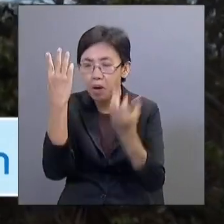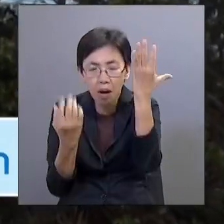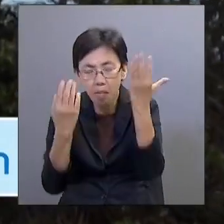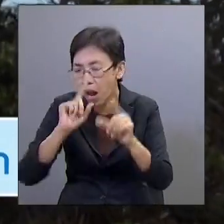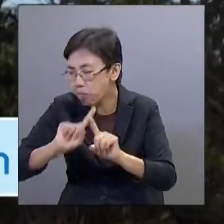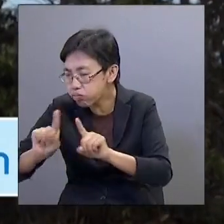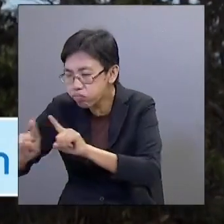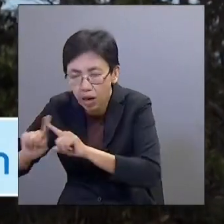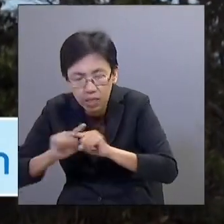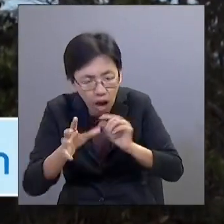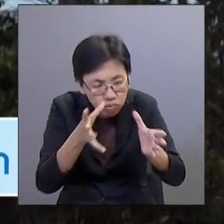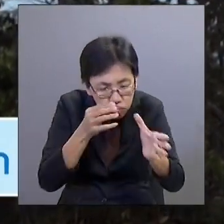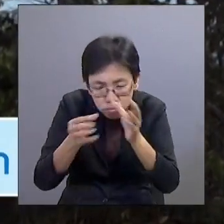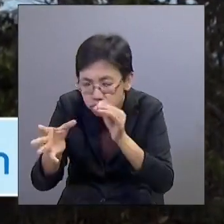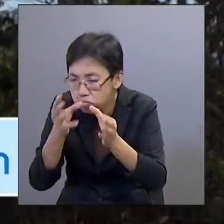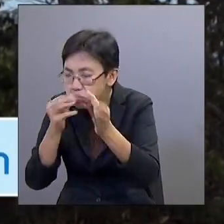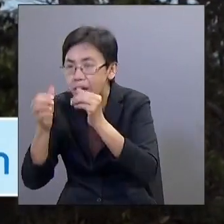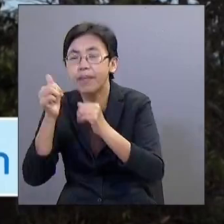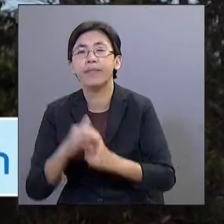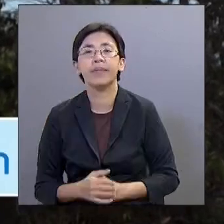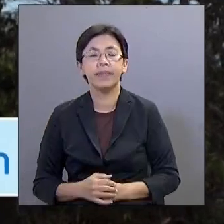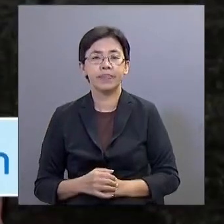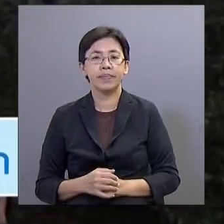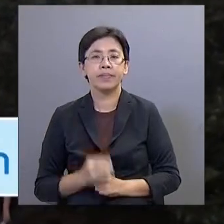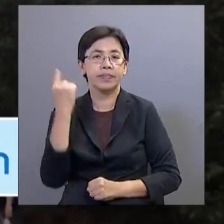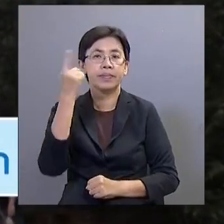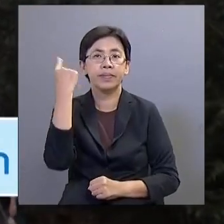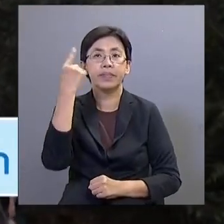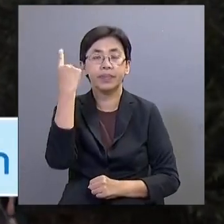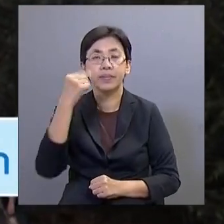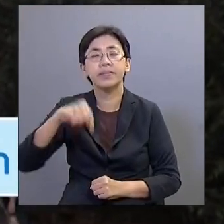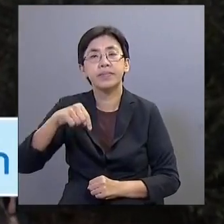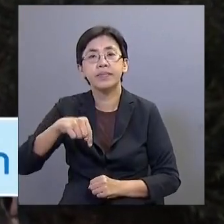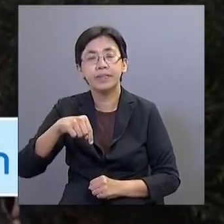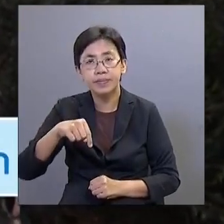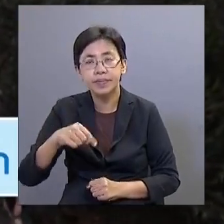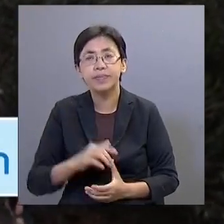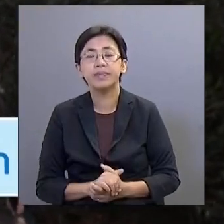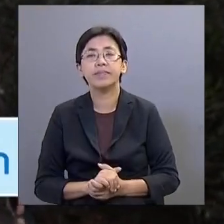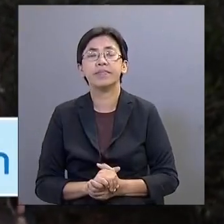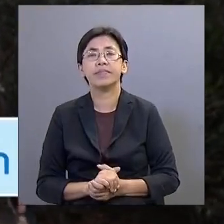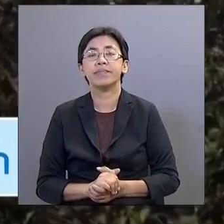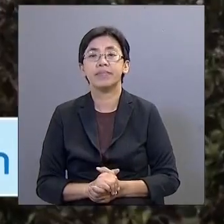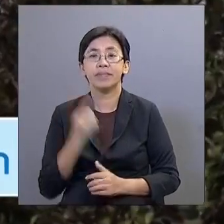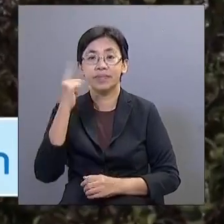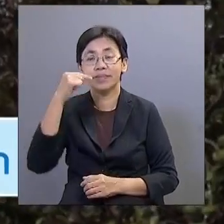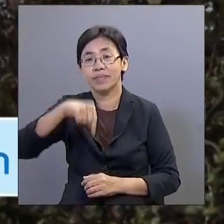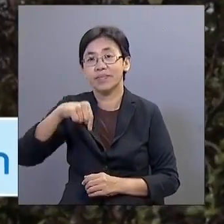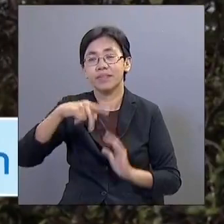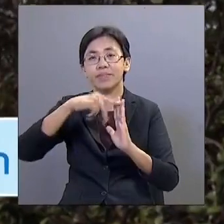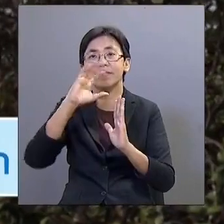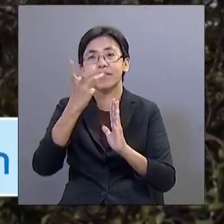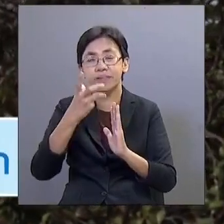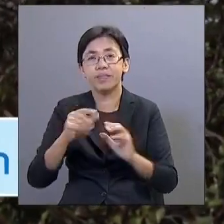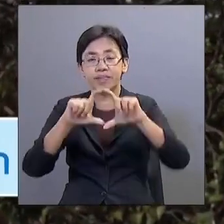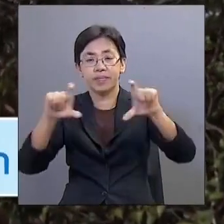าต่างๆอีกด้วยค่ะ ซึ่งตลอดเส้นทางการท่องเที่ยวลานหินปุ่มและผาชูธงอุทยานแห่งชาติภูหินร่องกล้าเขาก็มีการติ